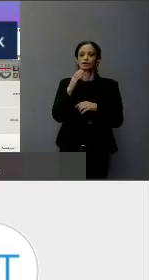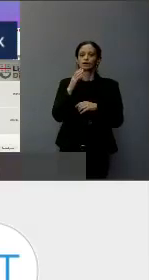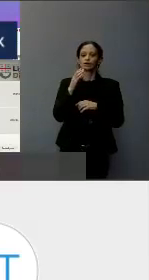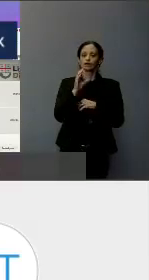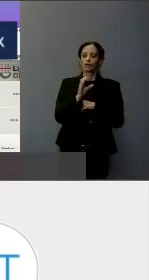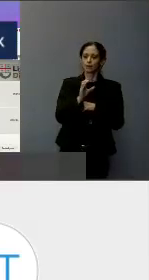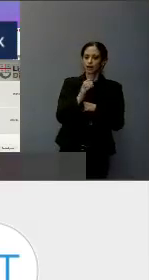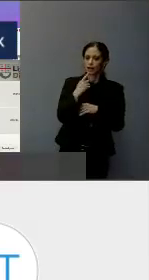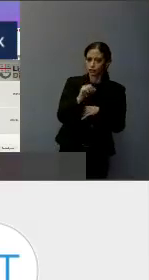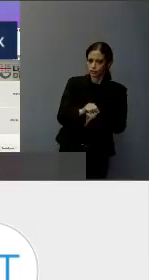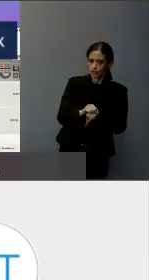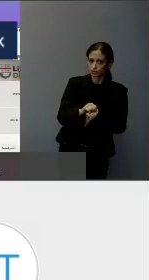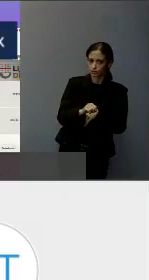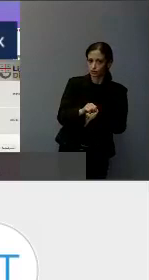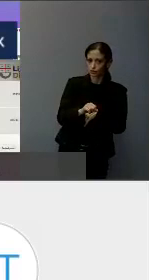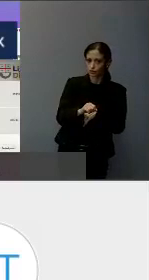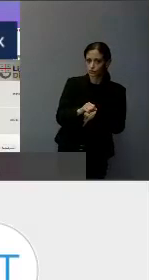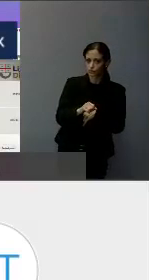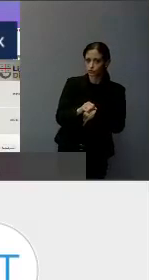contrario